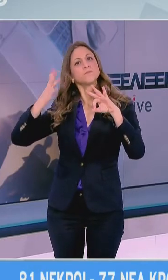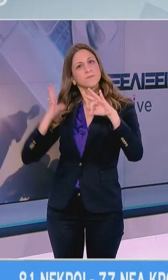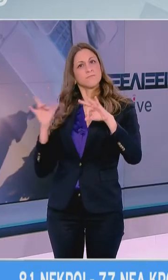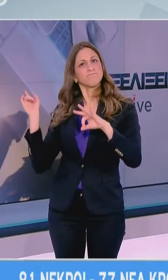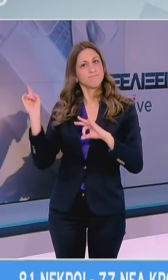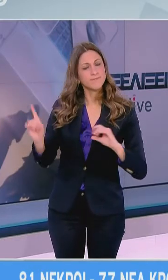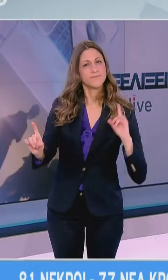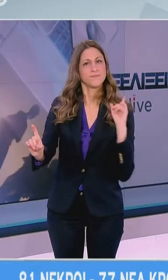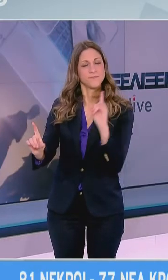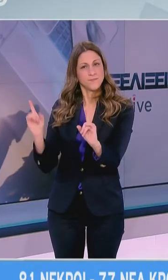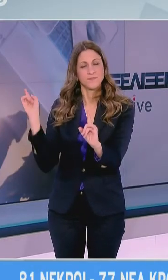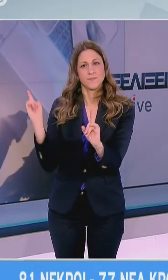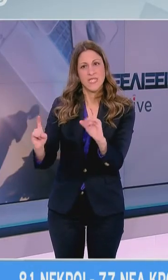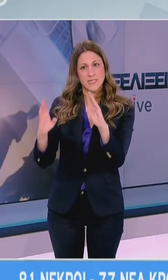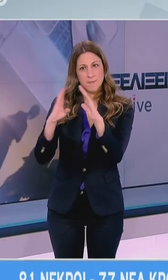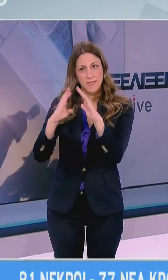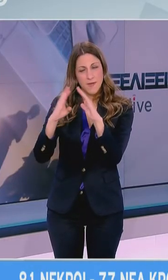επίσκεψη